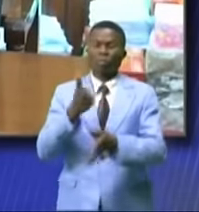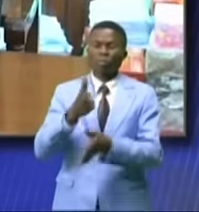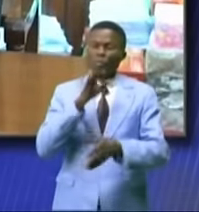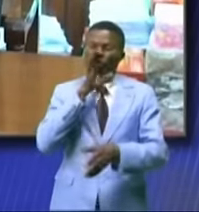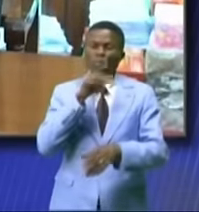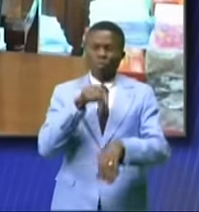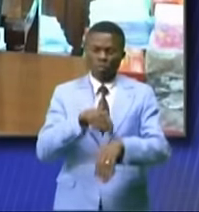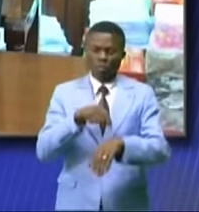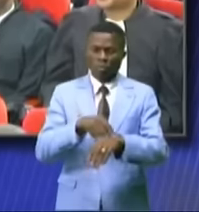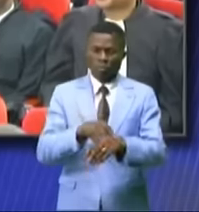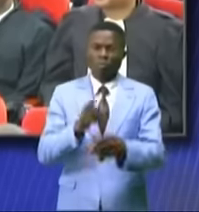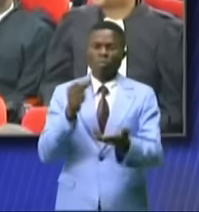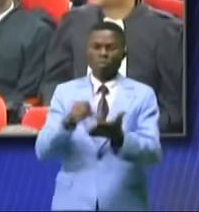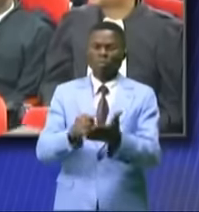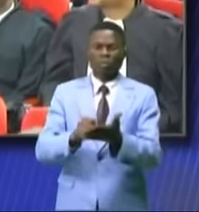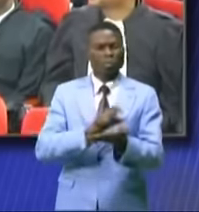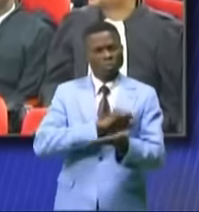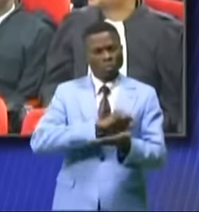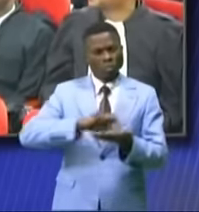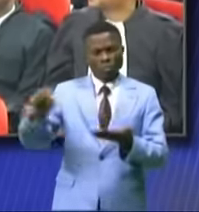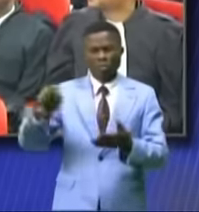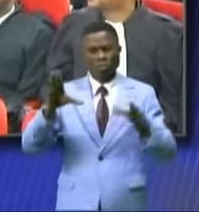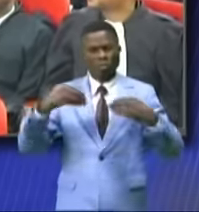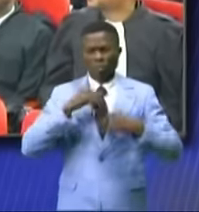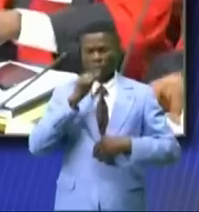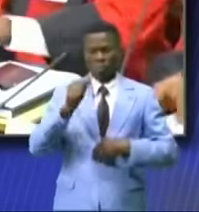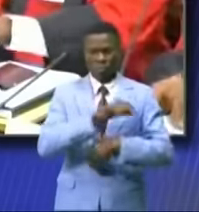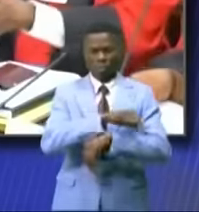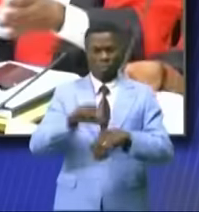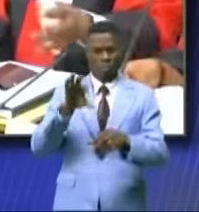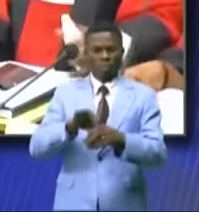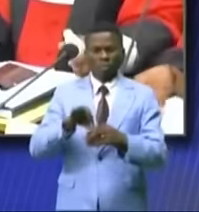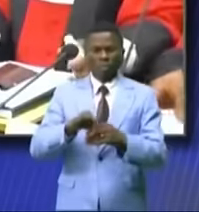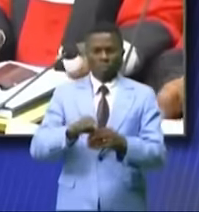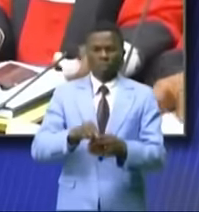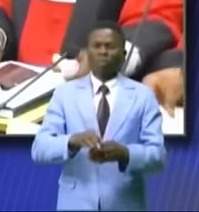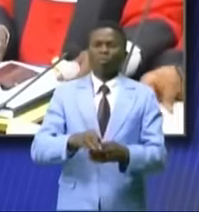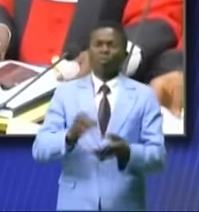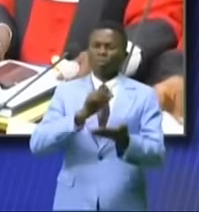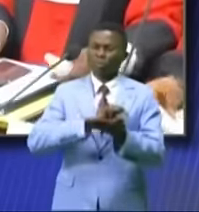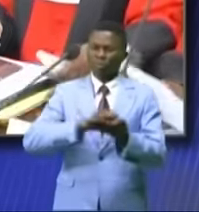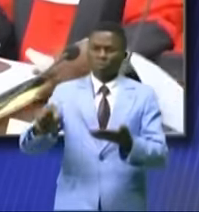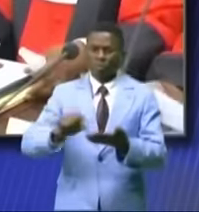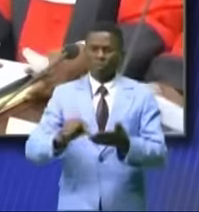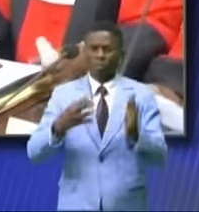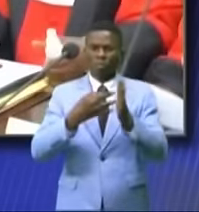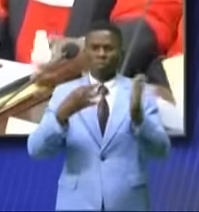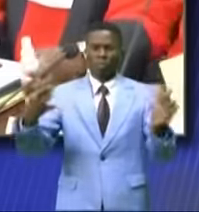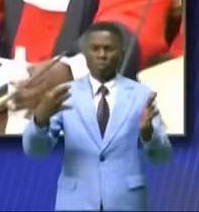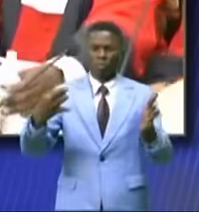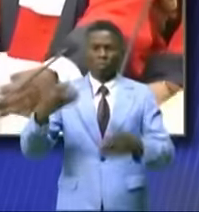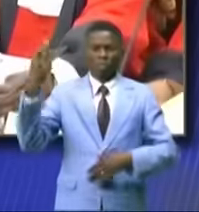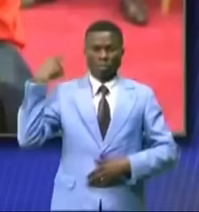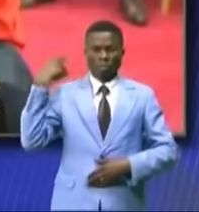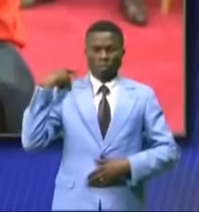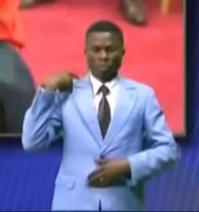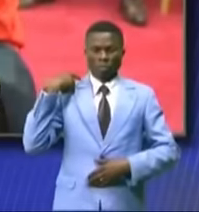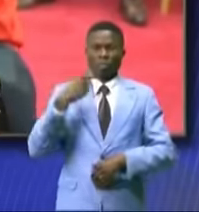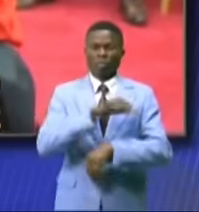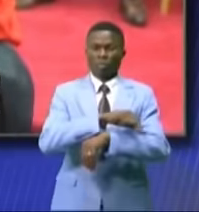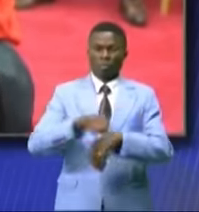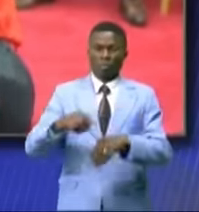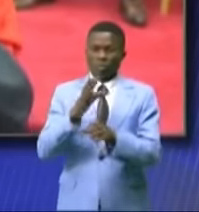recours ont tous été rejetés. On rappelle que la CENI avait invalidé 80 candidatures pour vandalisme des bureaux et